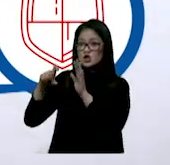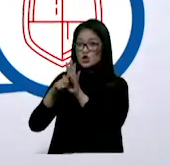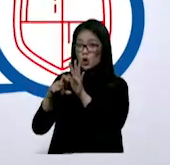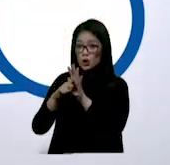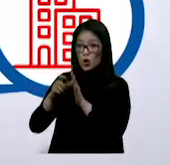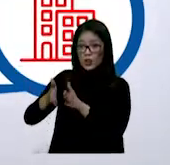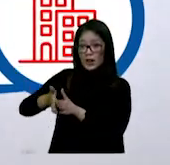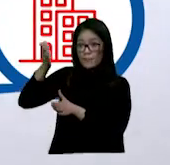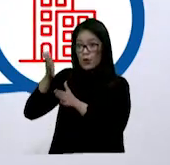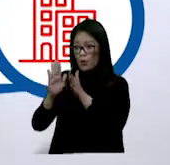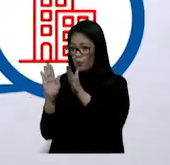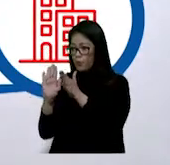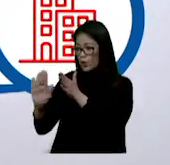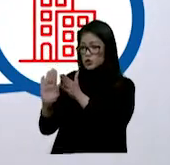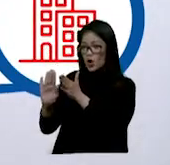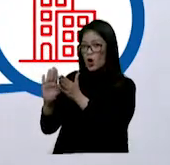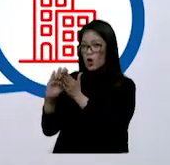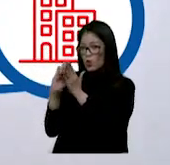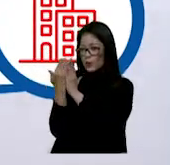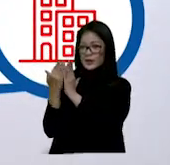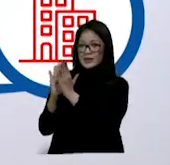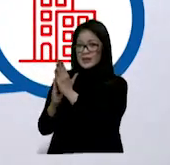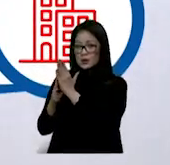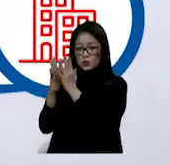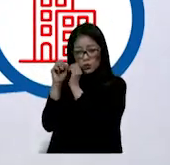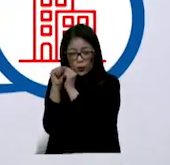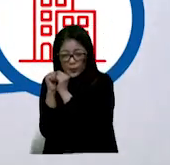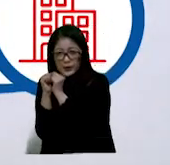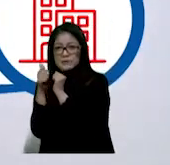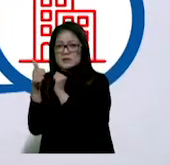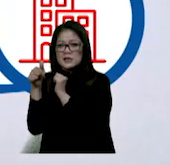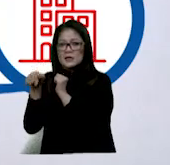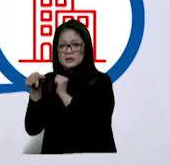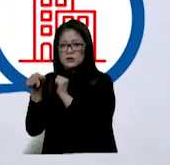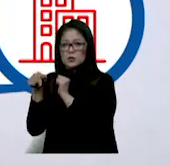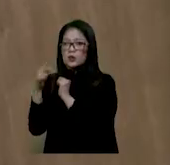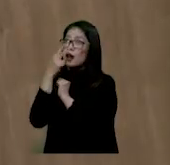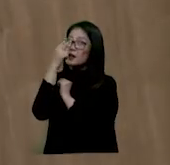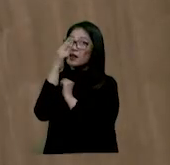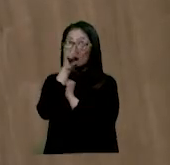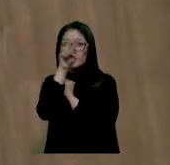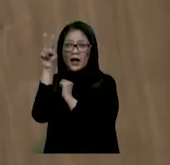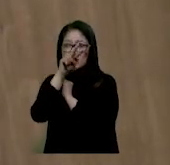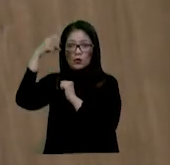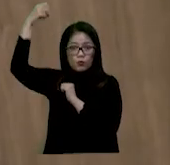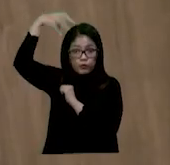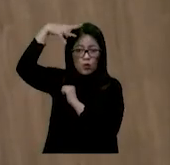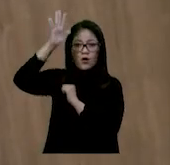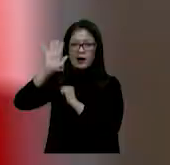keras lainnya. Kenali pula dengan baik struktur bangunan yang kuat di gedung tempat Anda berada, seperti diantaranya di sudut bangunan seperti ini.